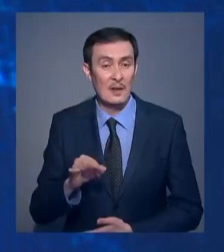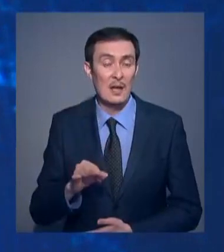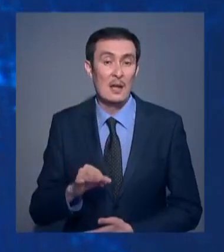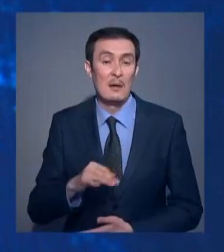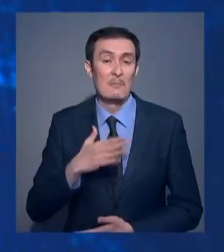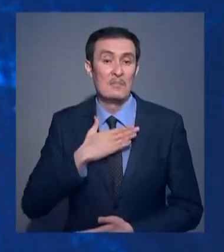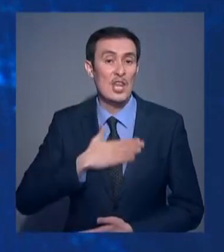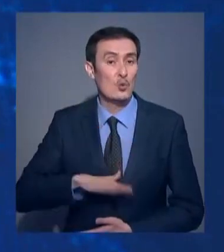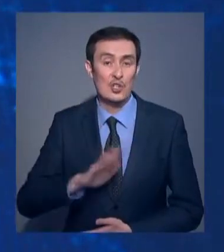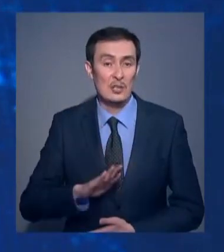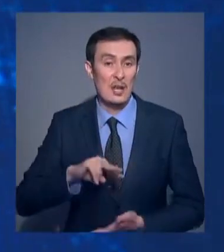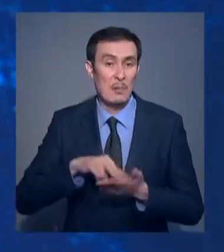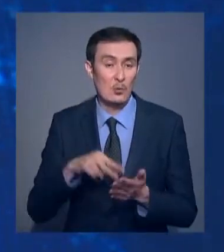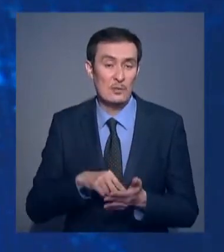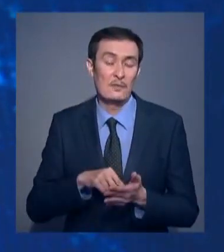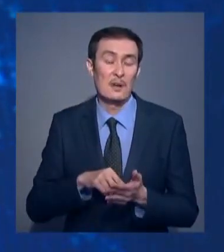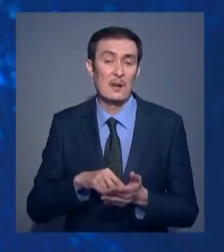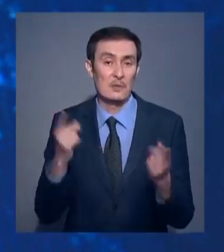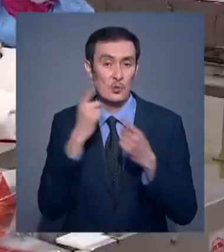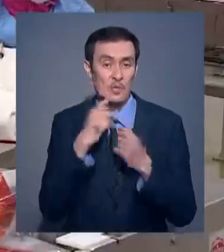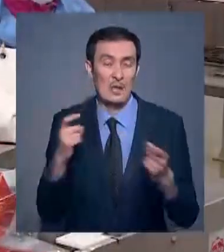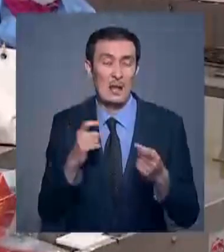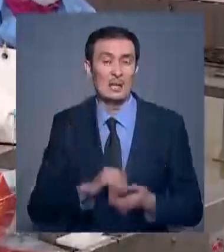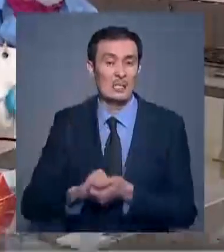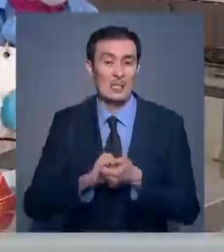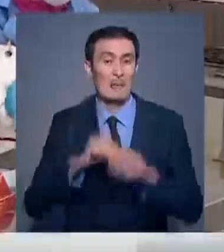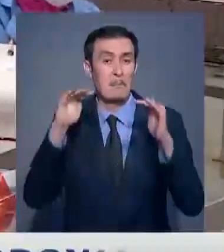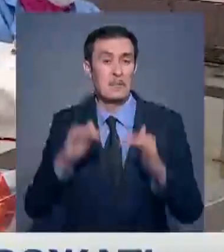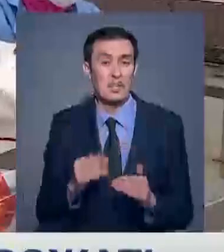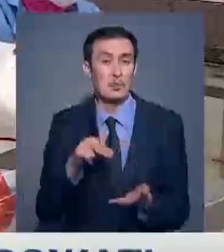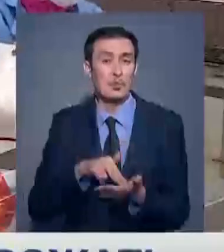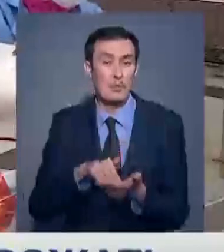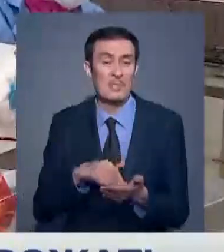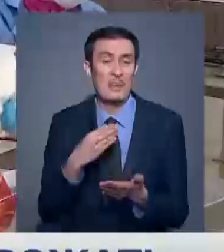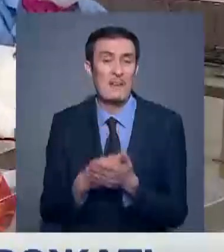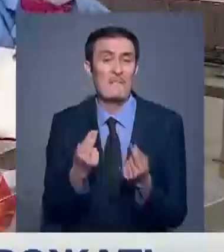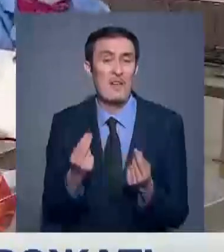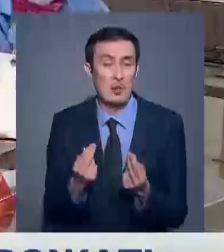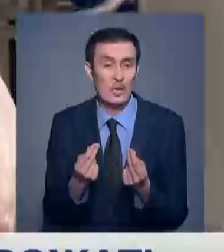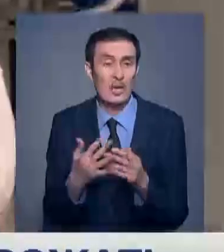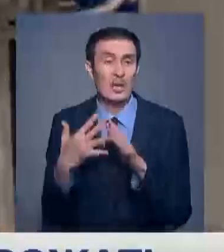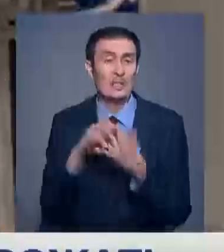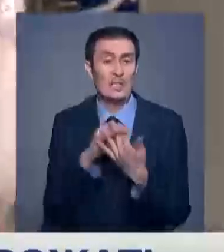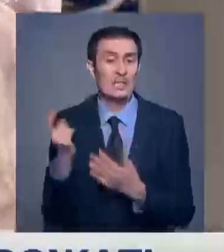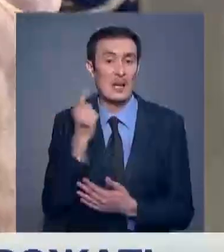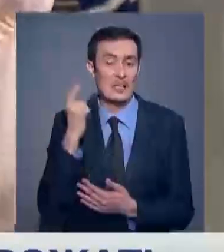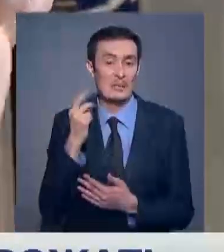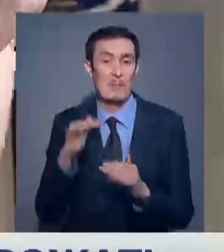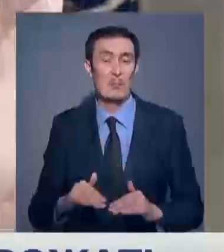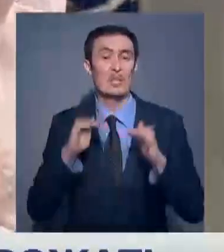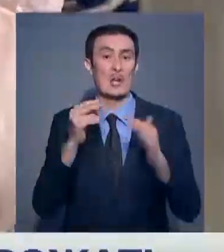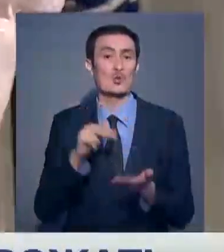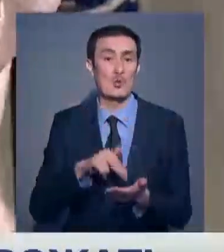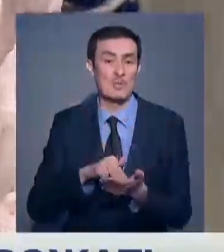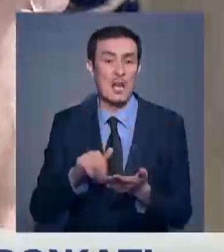Неутешительный прогноз озвучили сегодня в профильной ассоциации. Из-за падения курса национальной валюты крестьянские хозяйства подняли